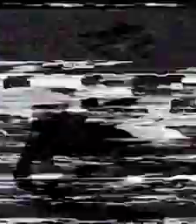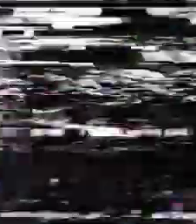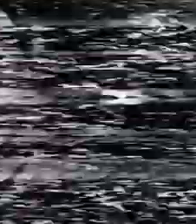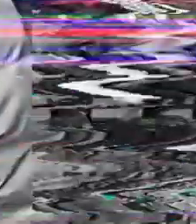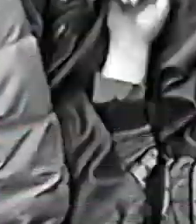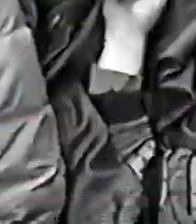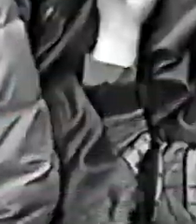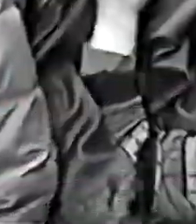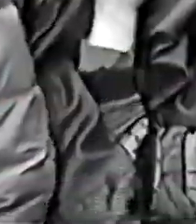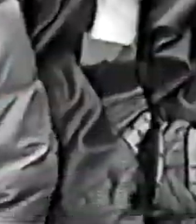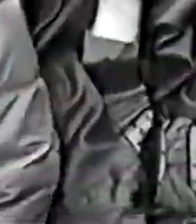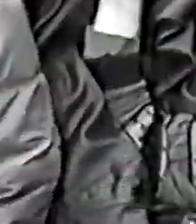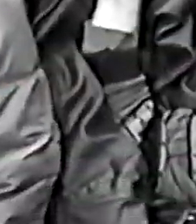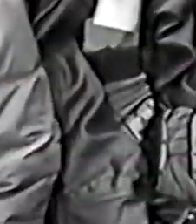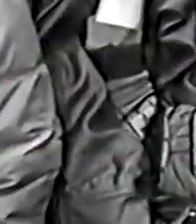замдаа.